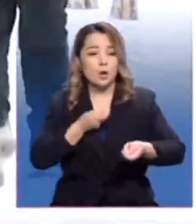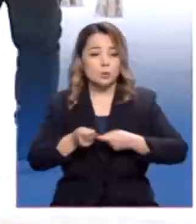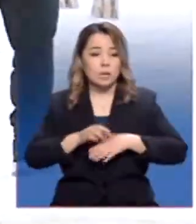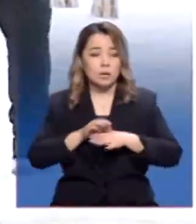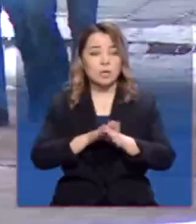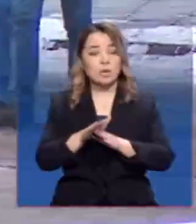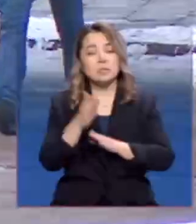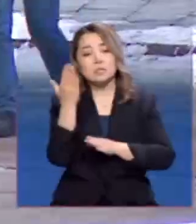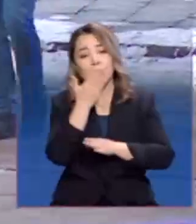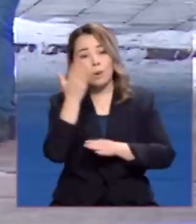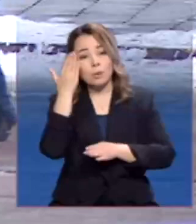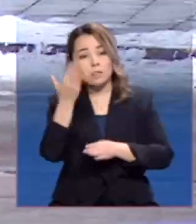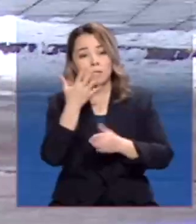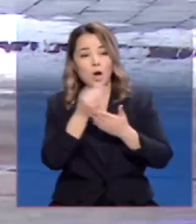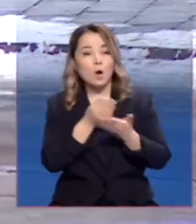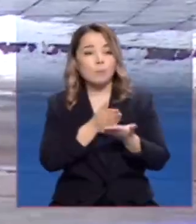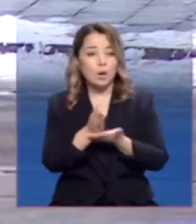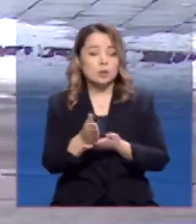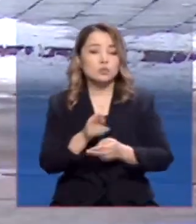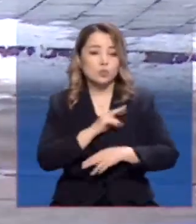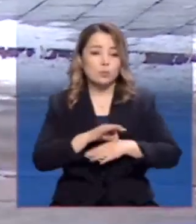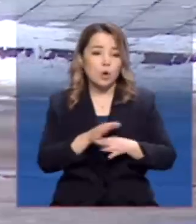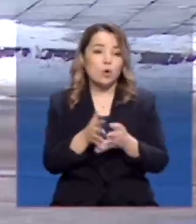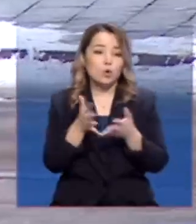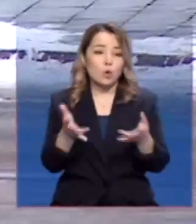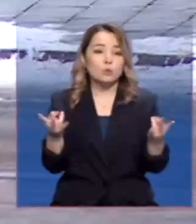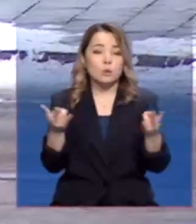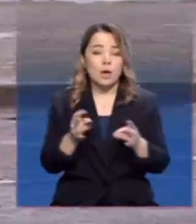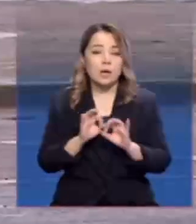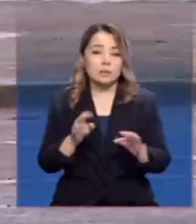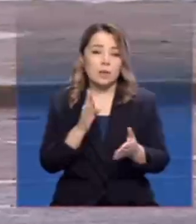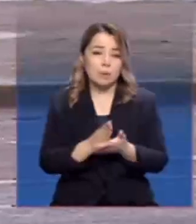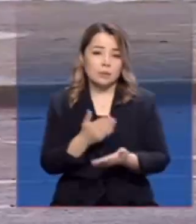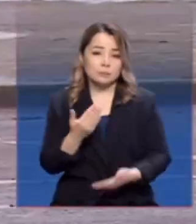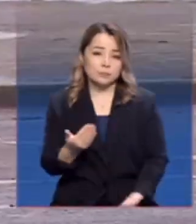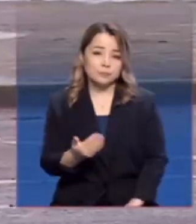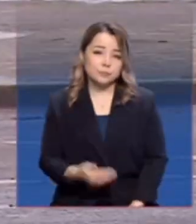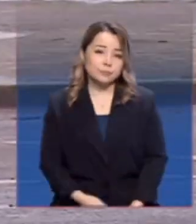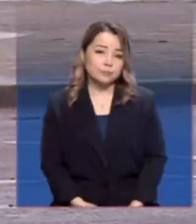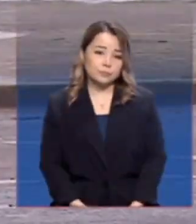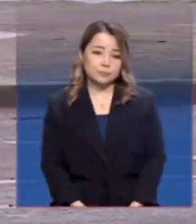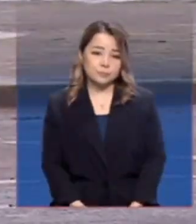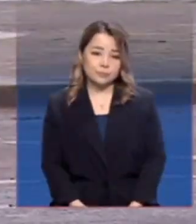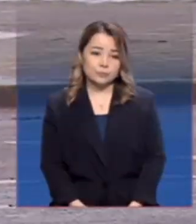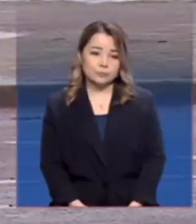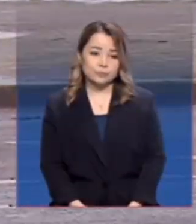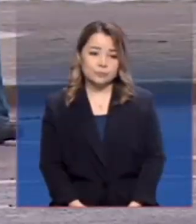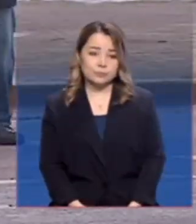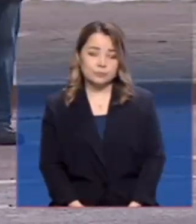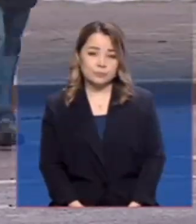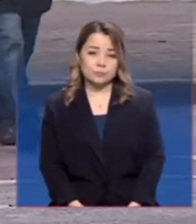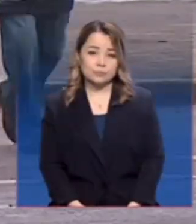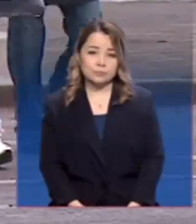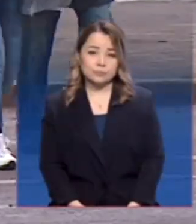сюжетте айтылған пікірлер бұл бағытта көп жұмыс істеу қажет екенін көрсететіндей. Амангел Сейтхан, Апта.